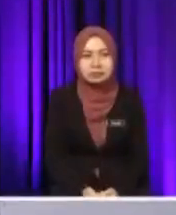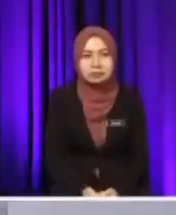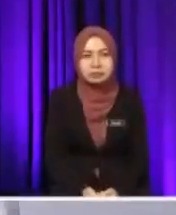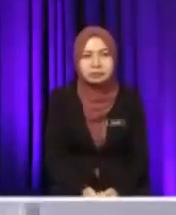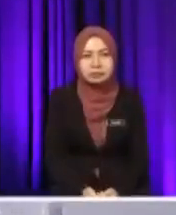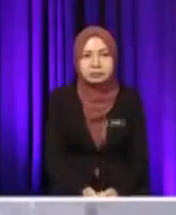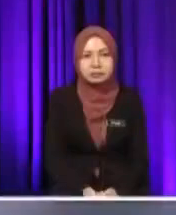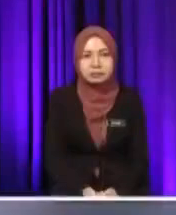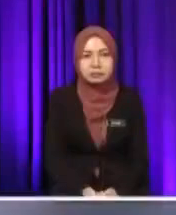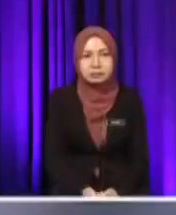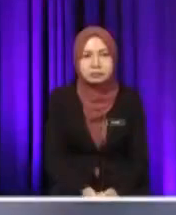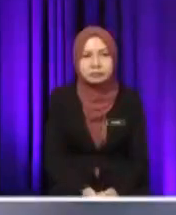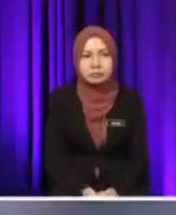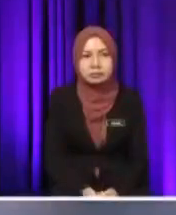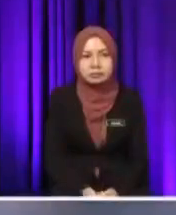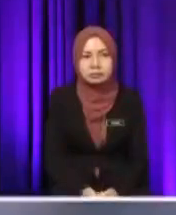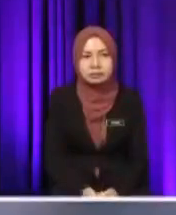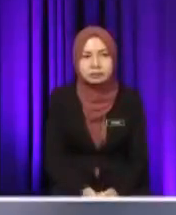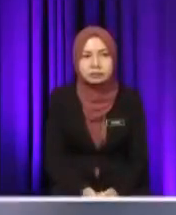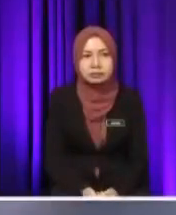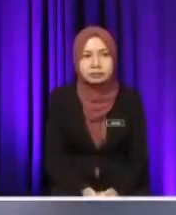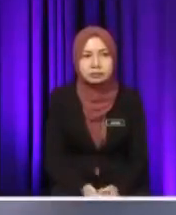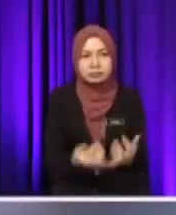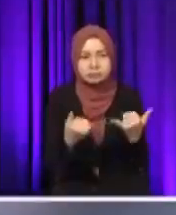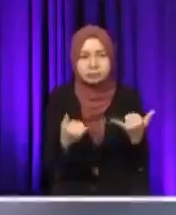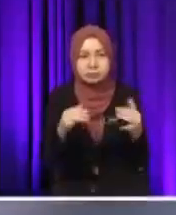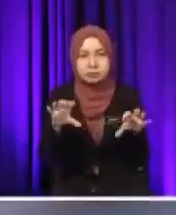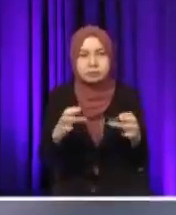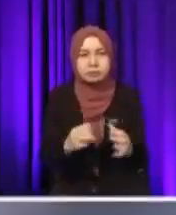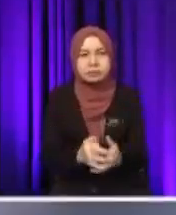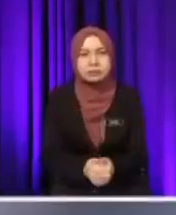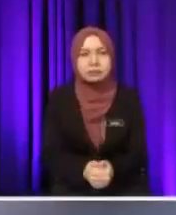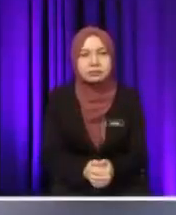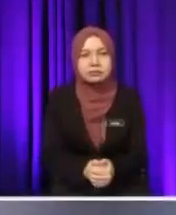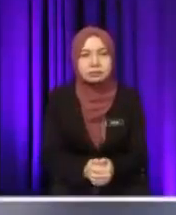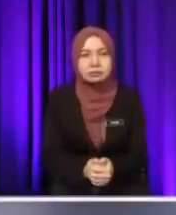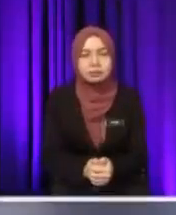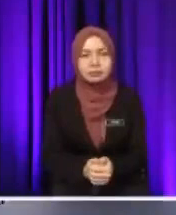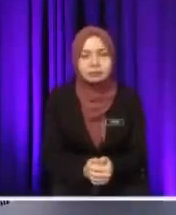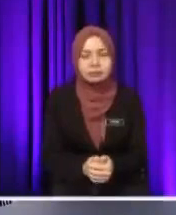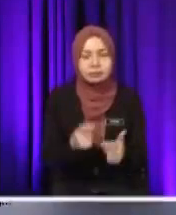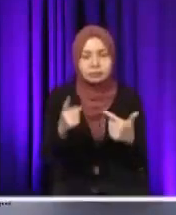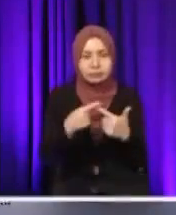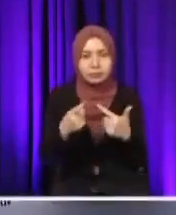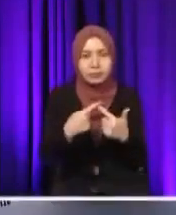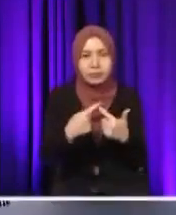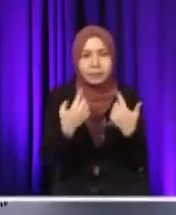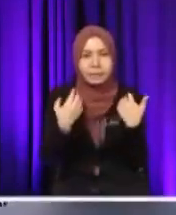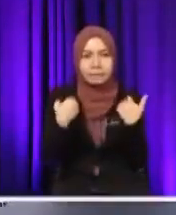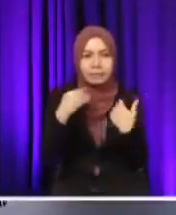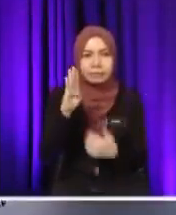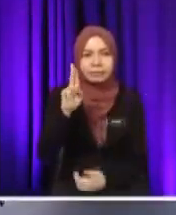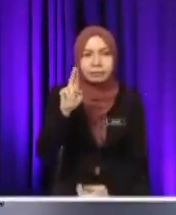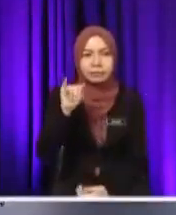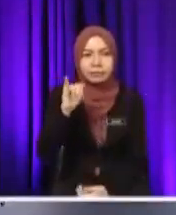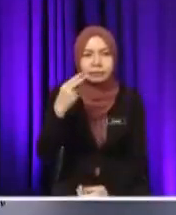Okey. Okey, sekarang kita nak semak ciri kedua iaitu berbuih. Berbuih. So kita gunakan penutup yang disediakan. Okey okey.